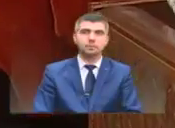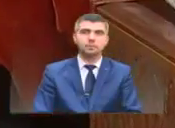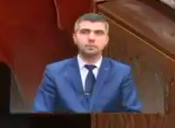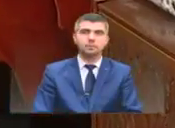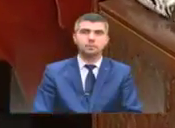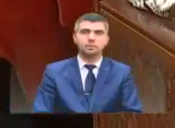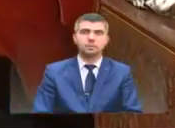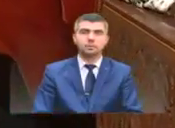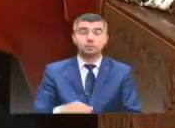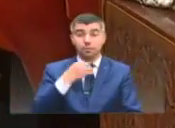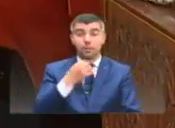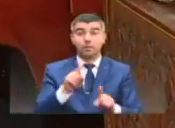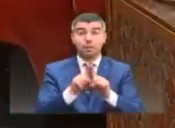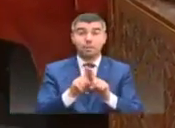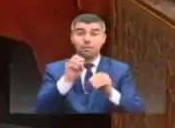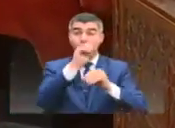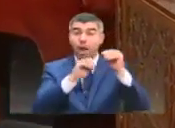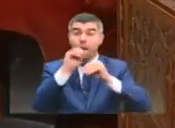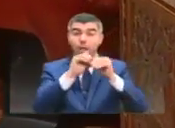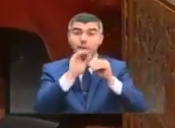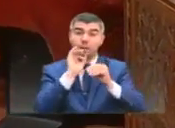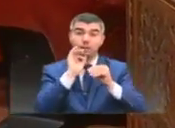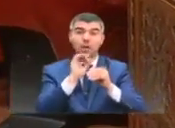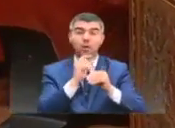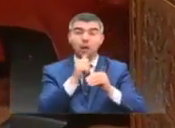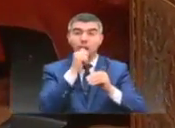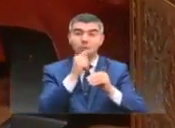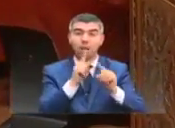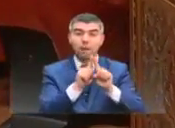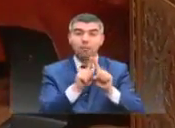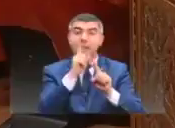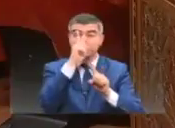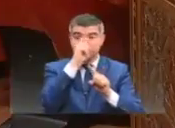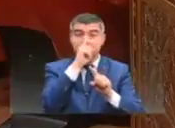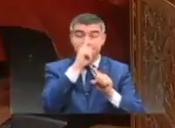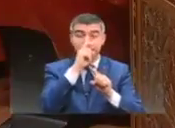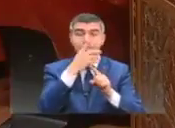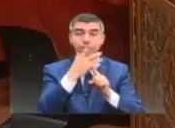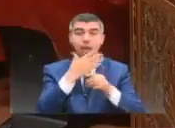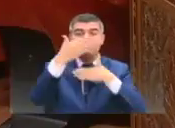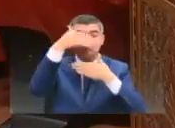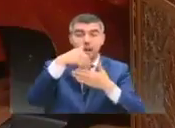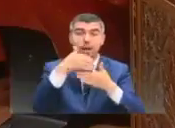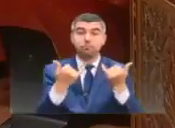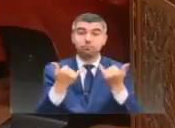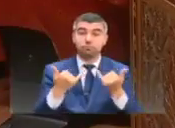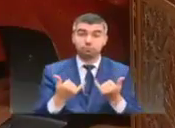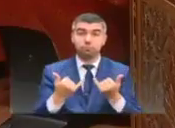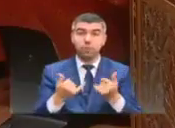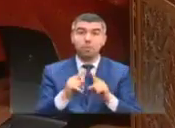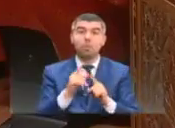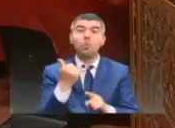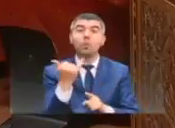على جا السيدة الرئيسة السادة النواب محترمون، هو مشروع ضخم نستشغل عليه. المغرب الآن لديه رصيد جد